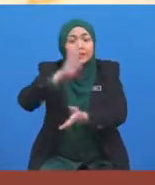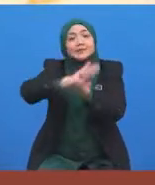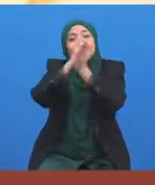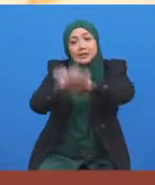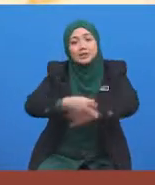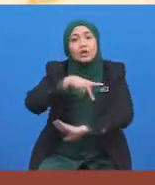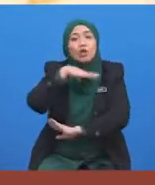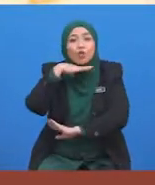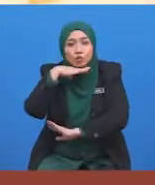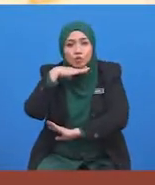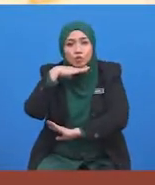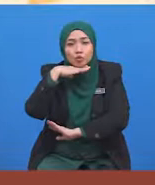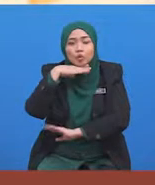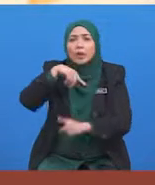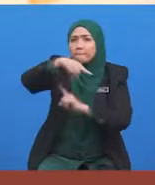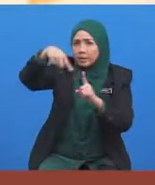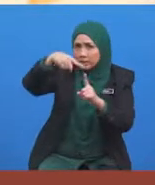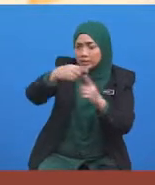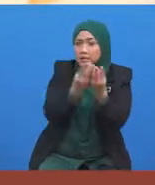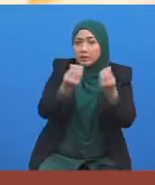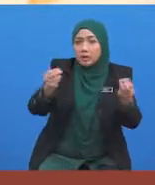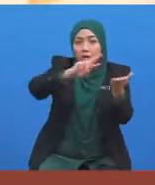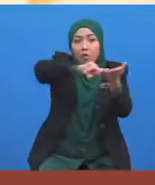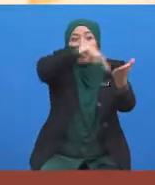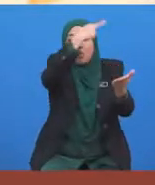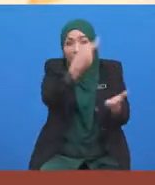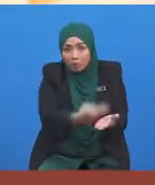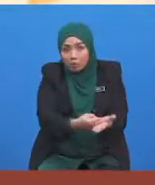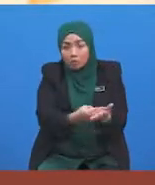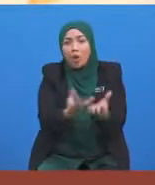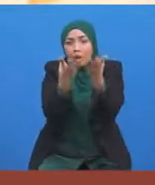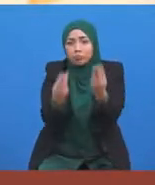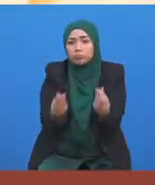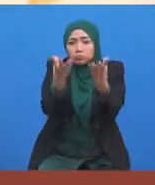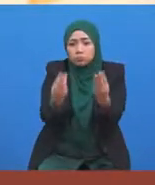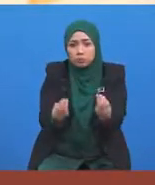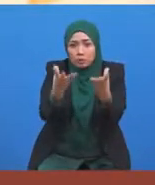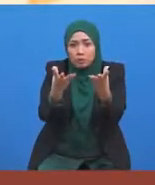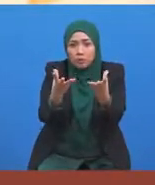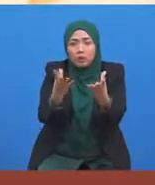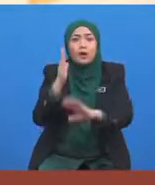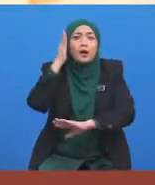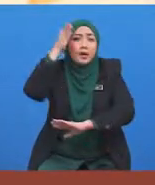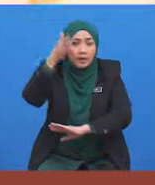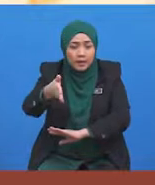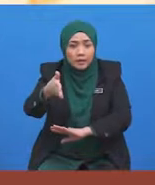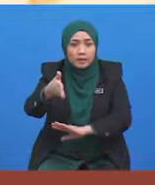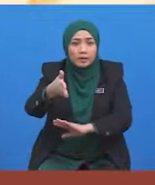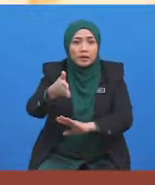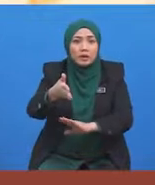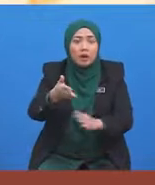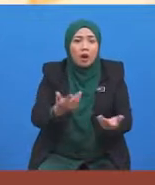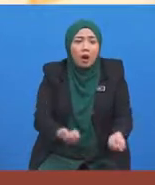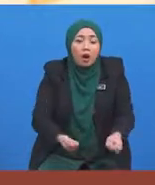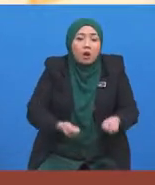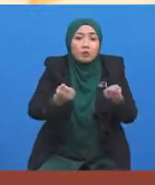mana semasa kejadian tanah runtuh dan aliran lumpur yang berlaku di kawasan cerun bukit akan mengangkut